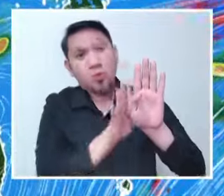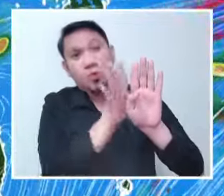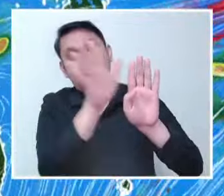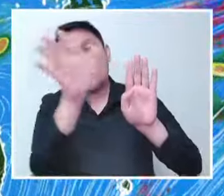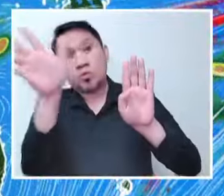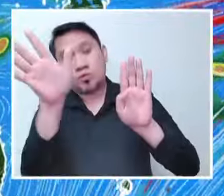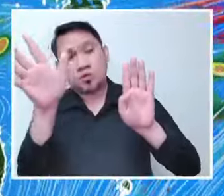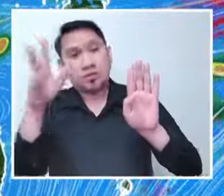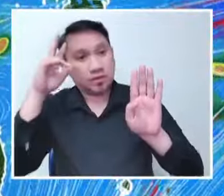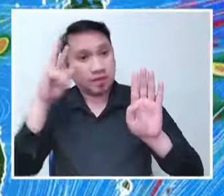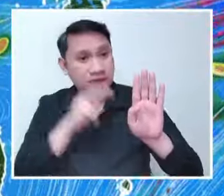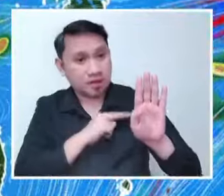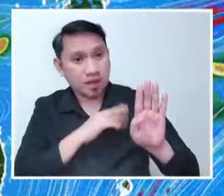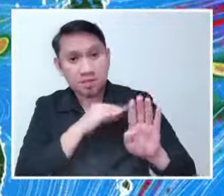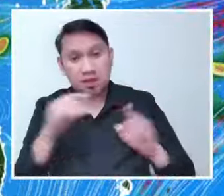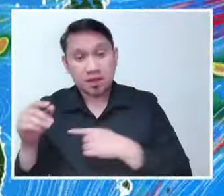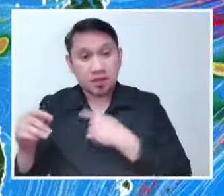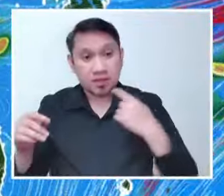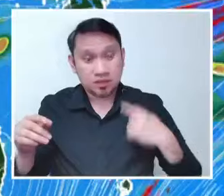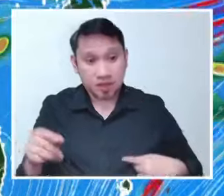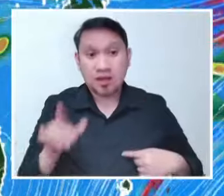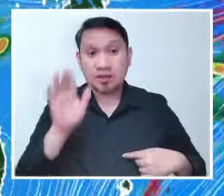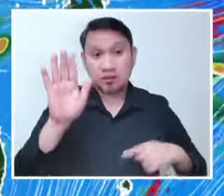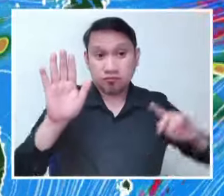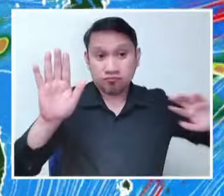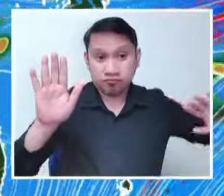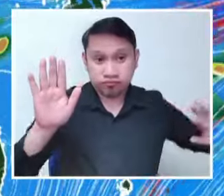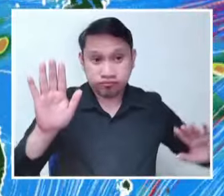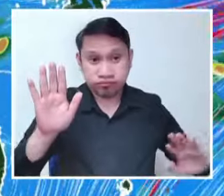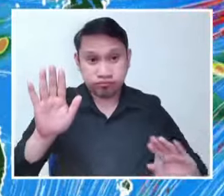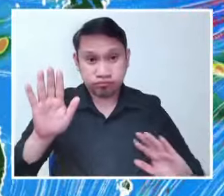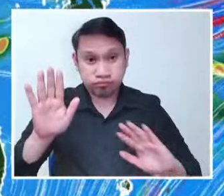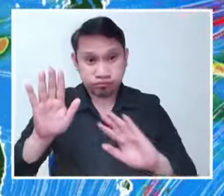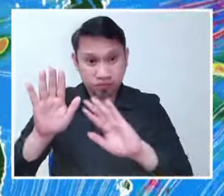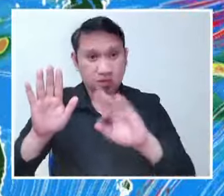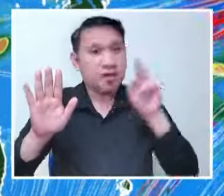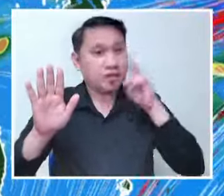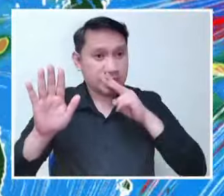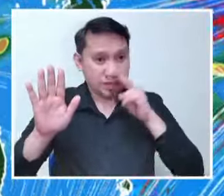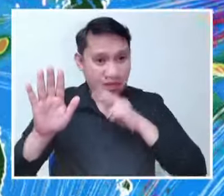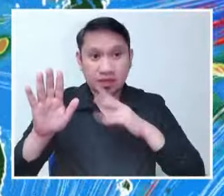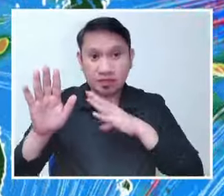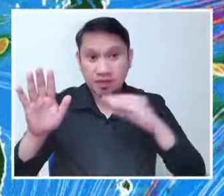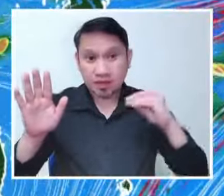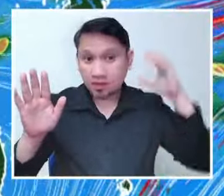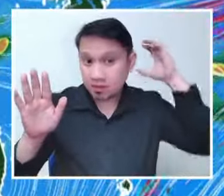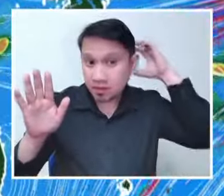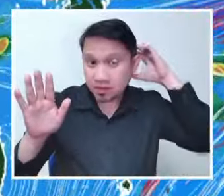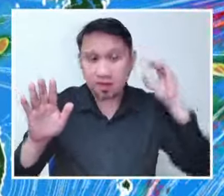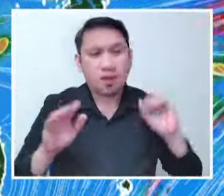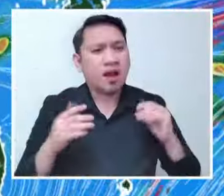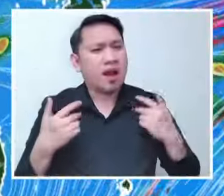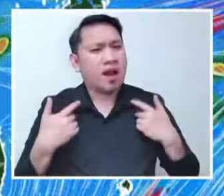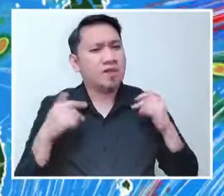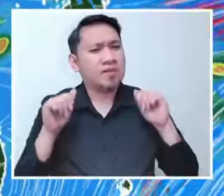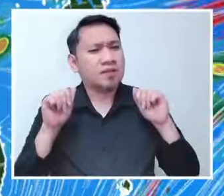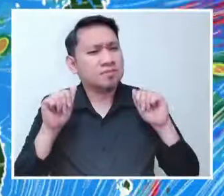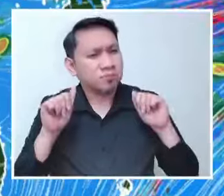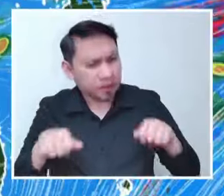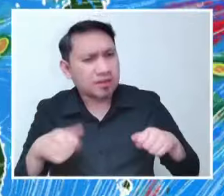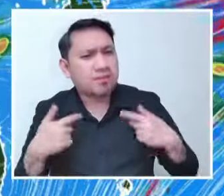China. Samantala ang nasa silangan naman ay posibleng lumapit sa may Visayas at Mindanao. May tsansa po na maging bagyo ang